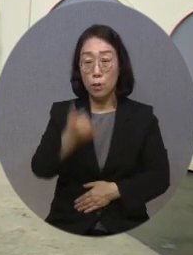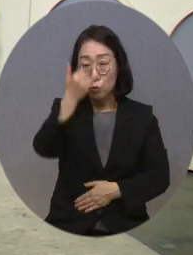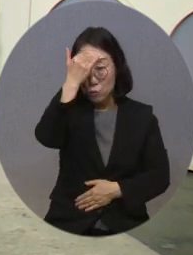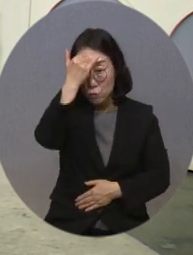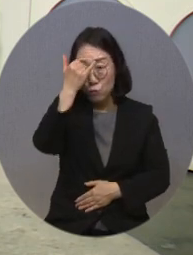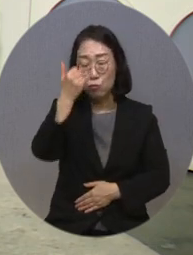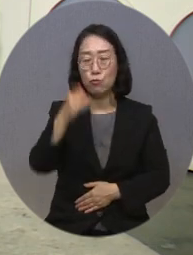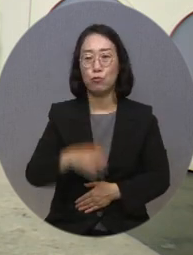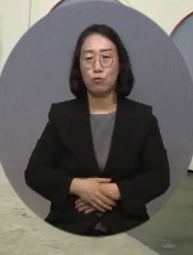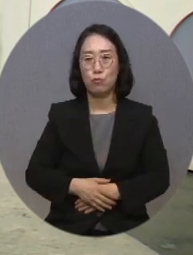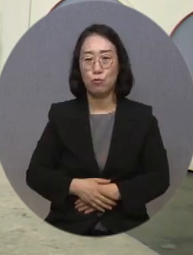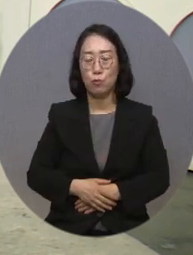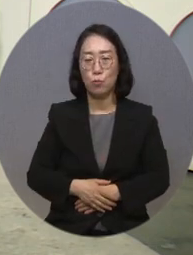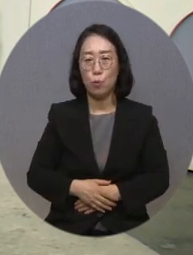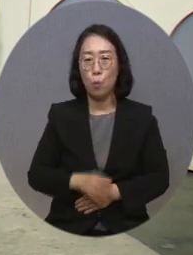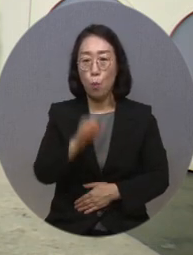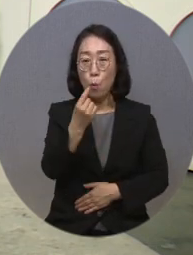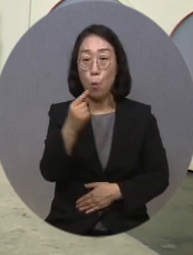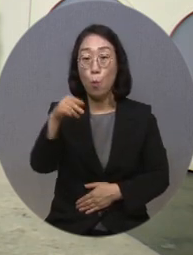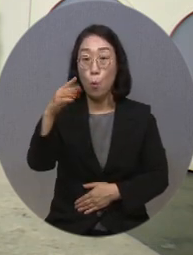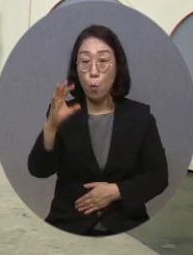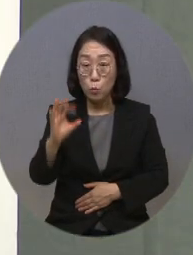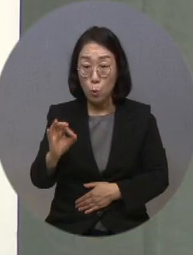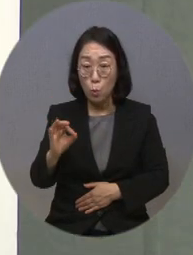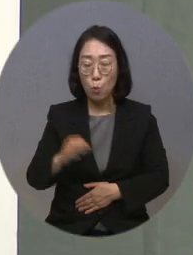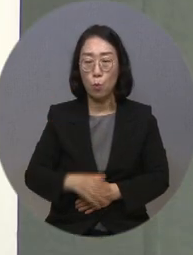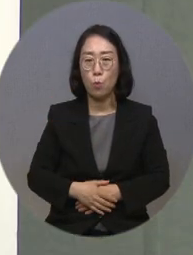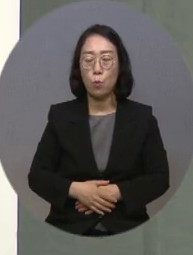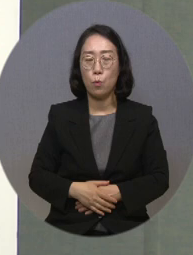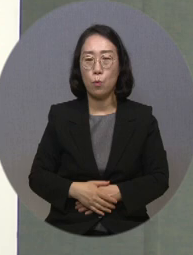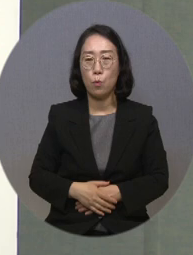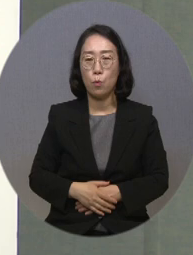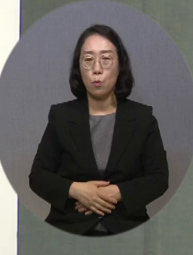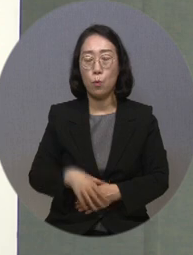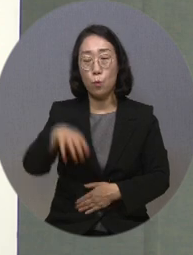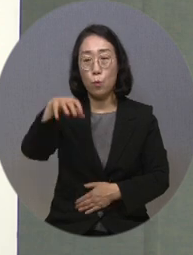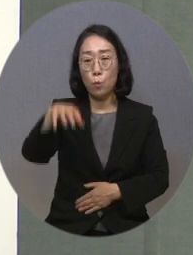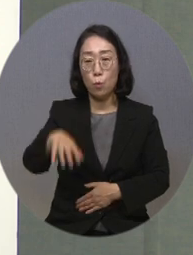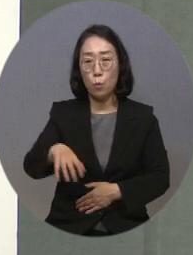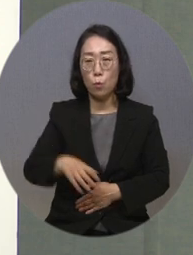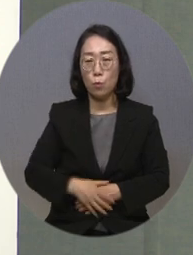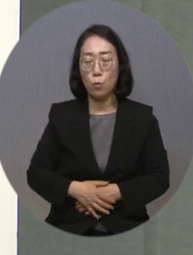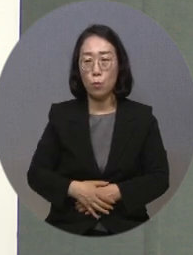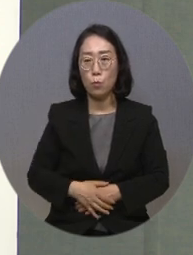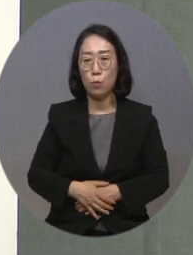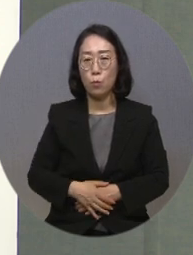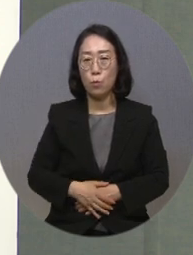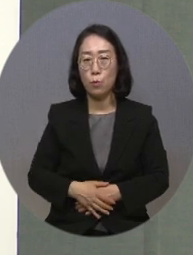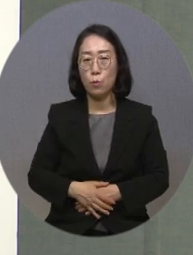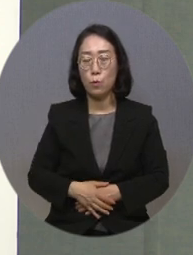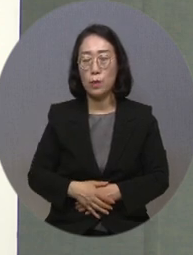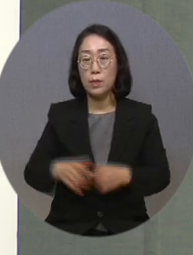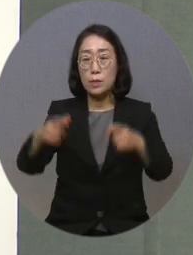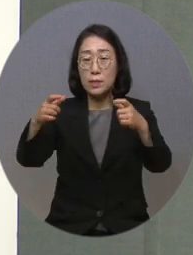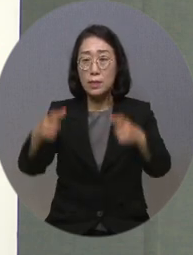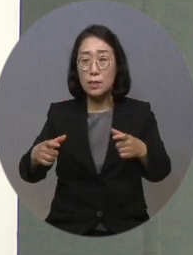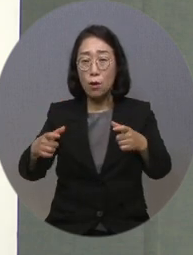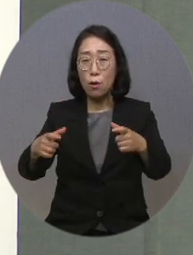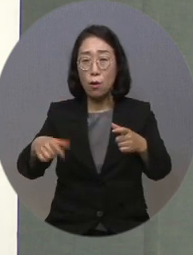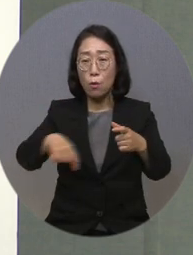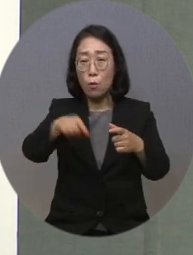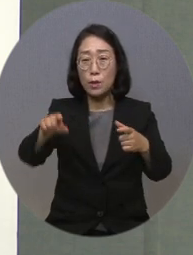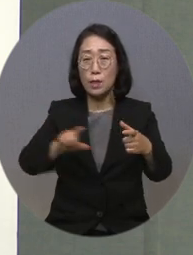충주나 오송도 거기 그렇죠. 그 오송이라는 데는 저희 그 지역의